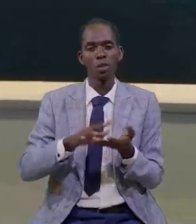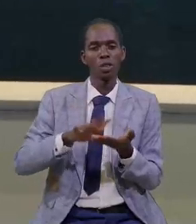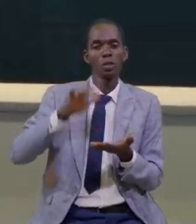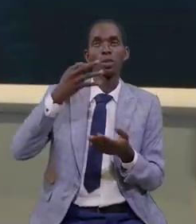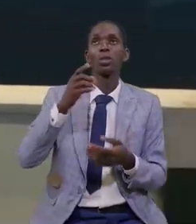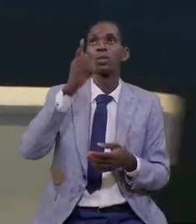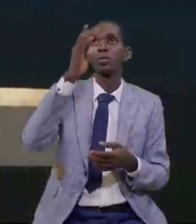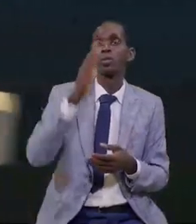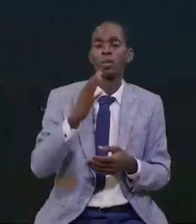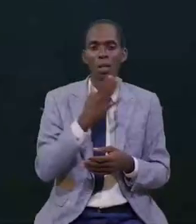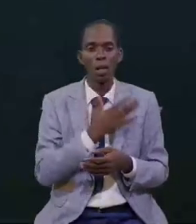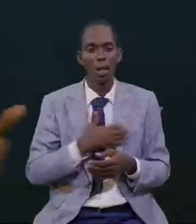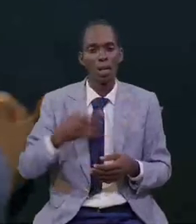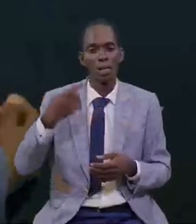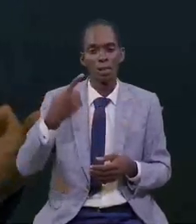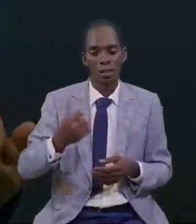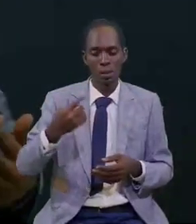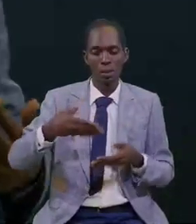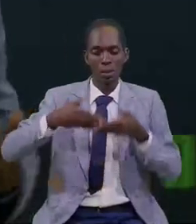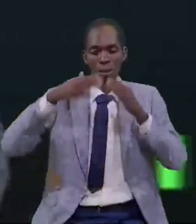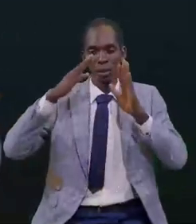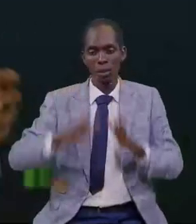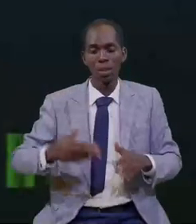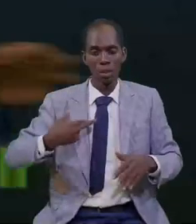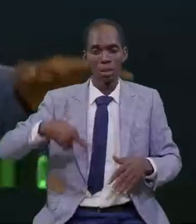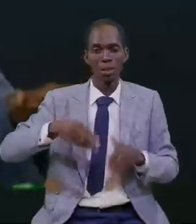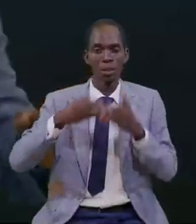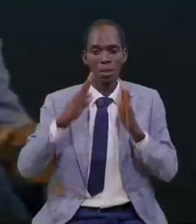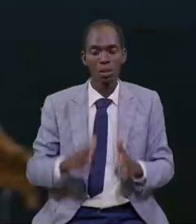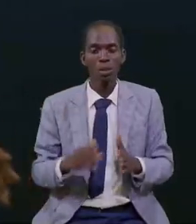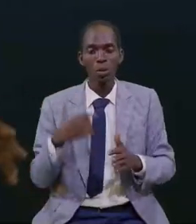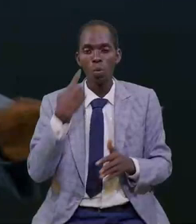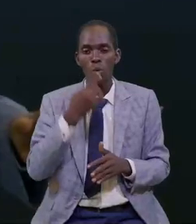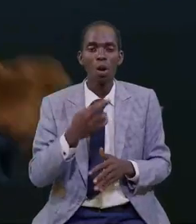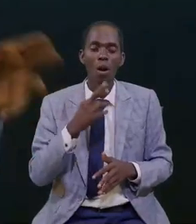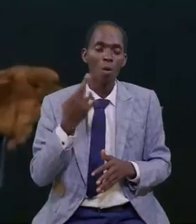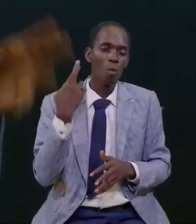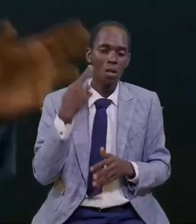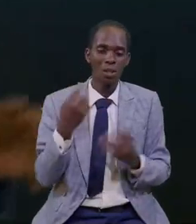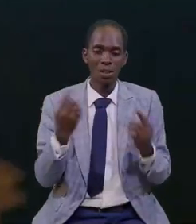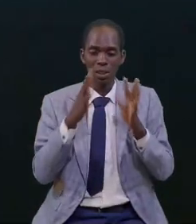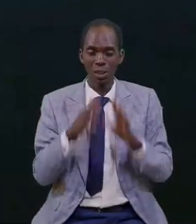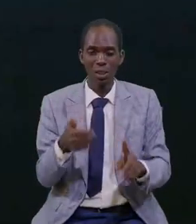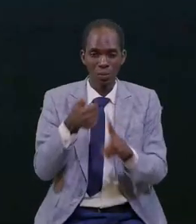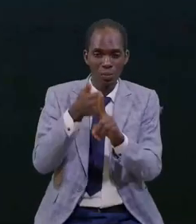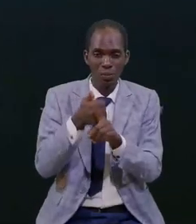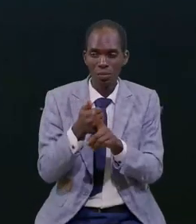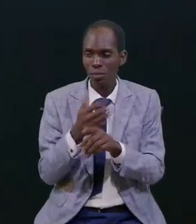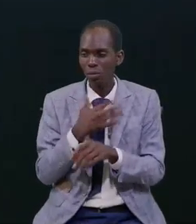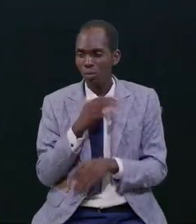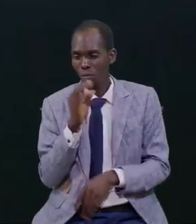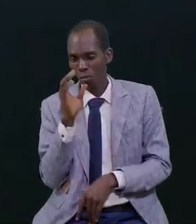les pharisiens qui étaient pécheurs eux-mêmes ils regardai et ils